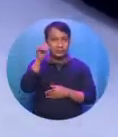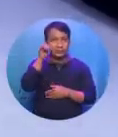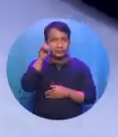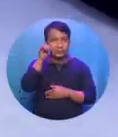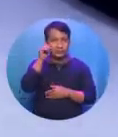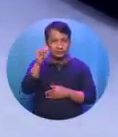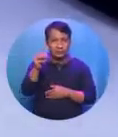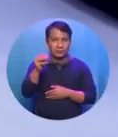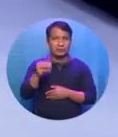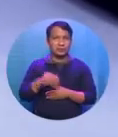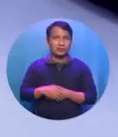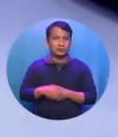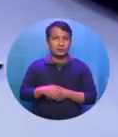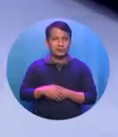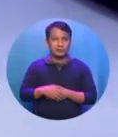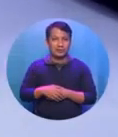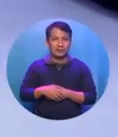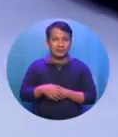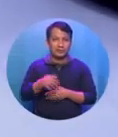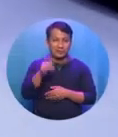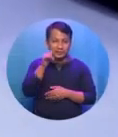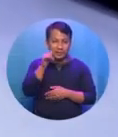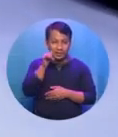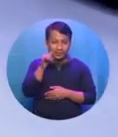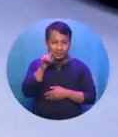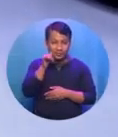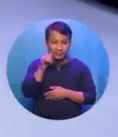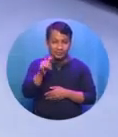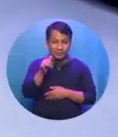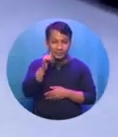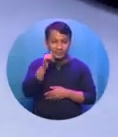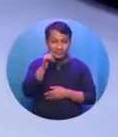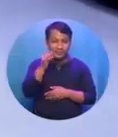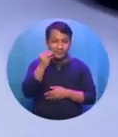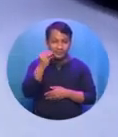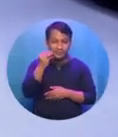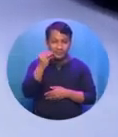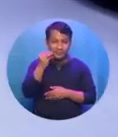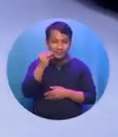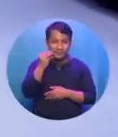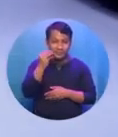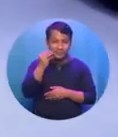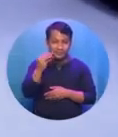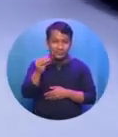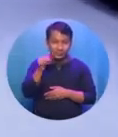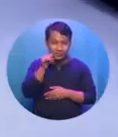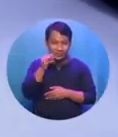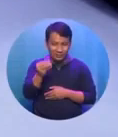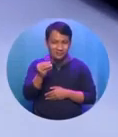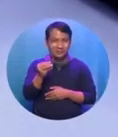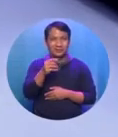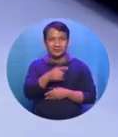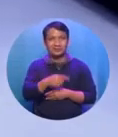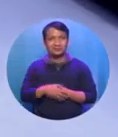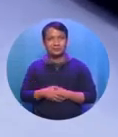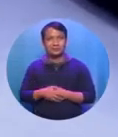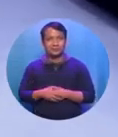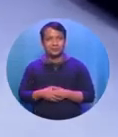Yumi. Tama? Okay. Parang ako malito. Okay. Now, and Pindot, Paul.